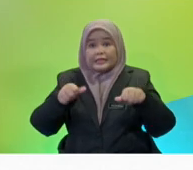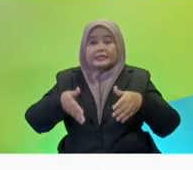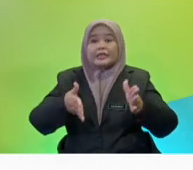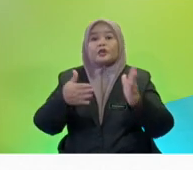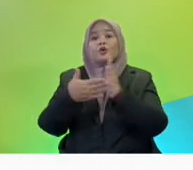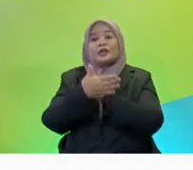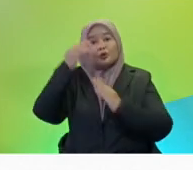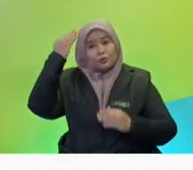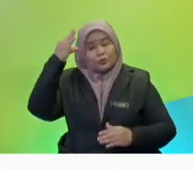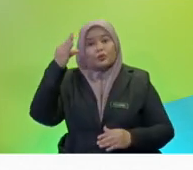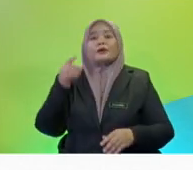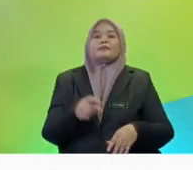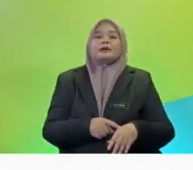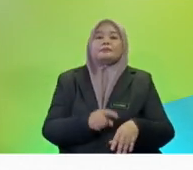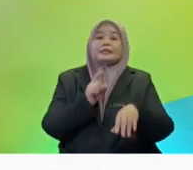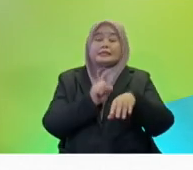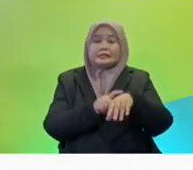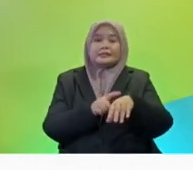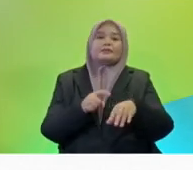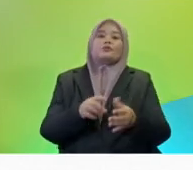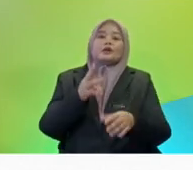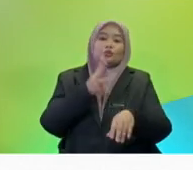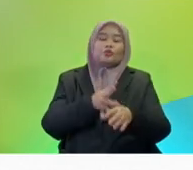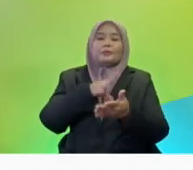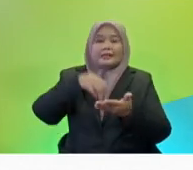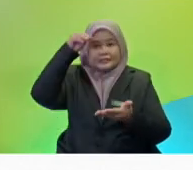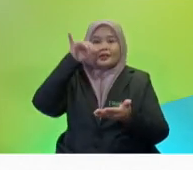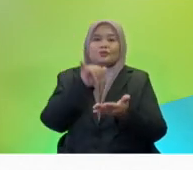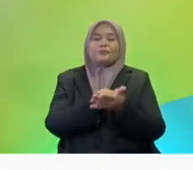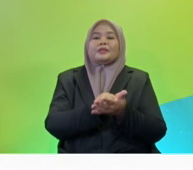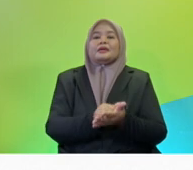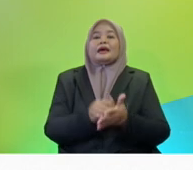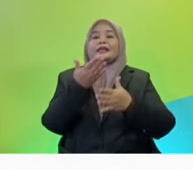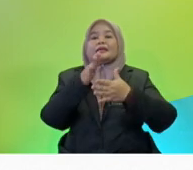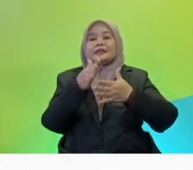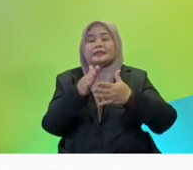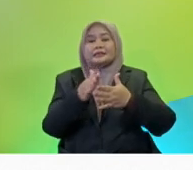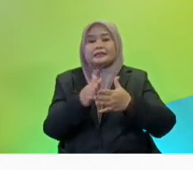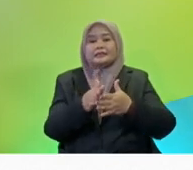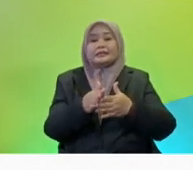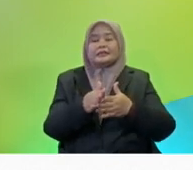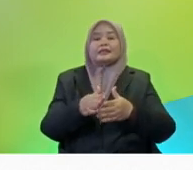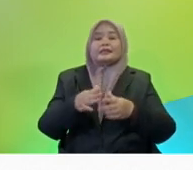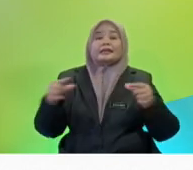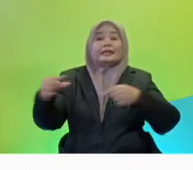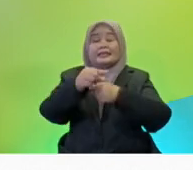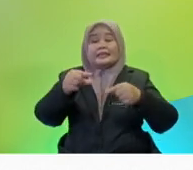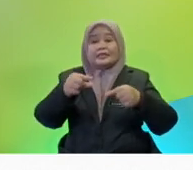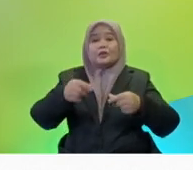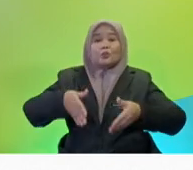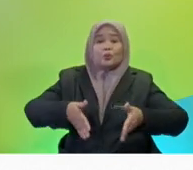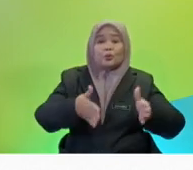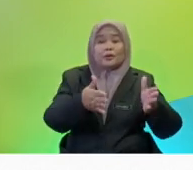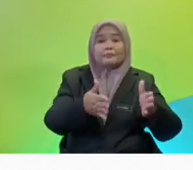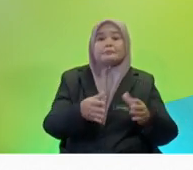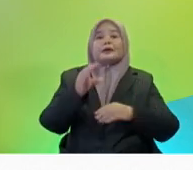guru-guru ketika sesi pdpc tersebut yaitu antaranya adalah galeri work menulis ataupun